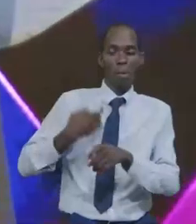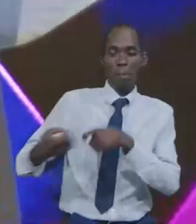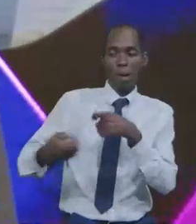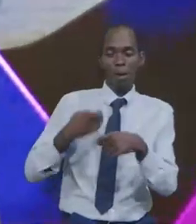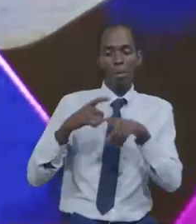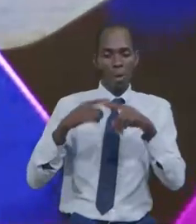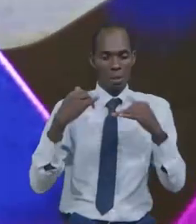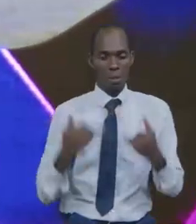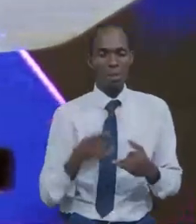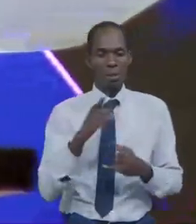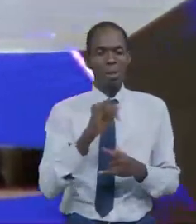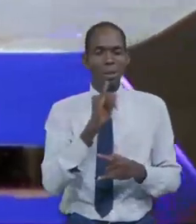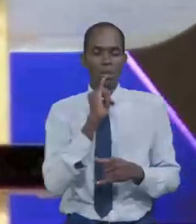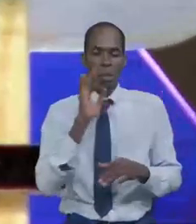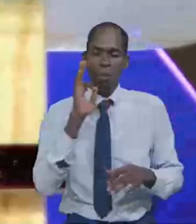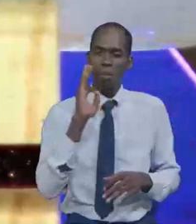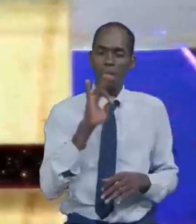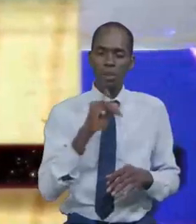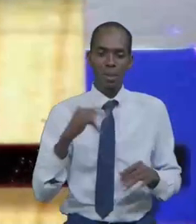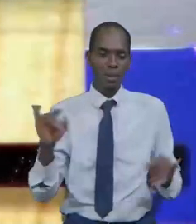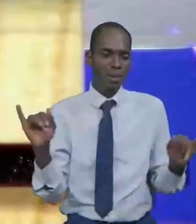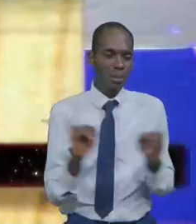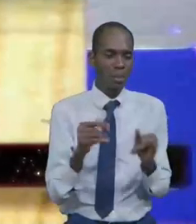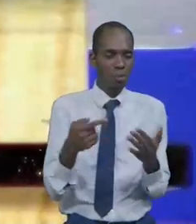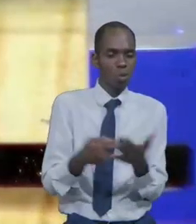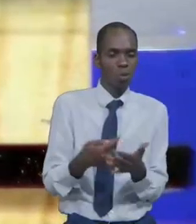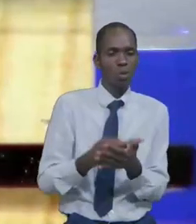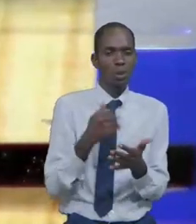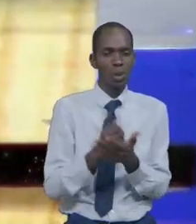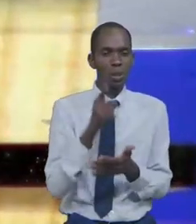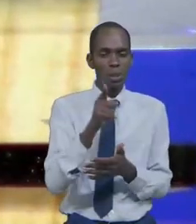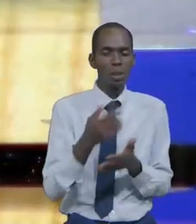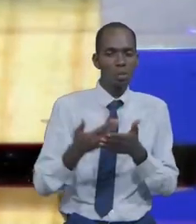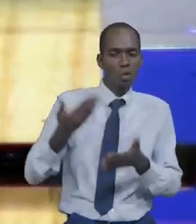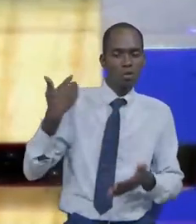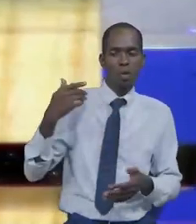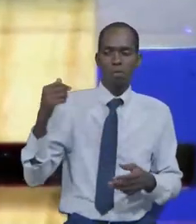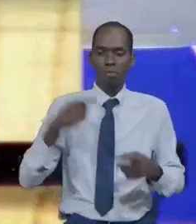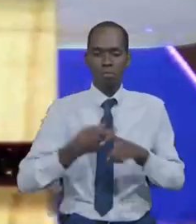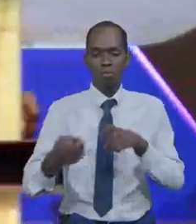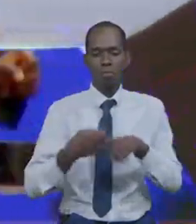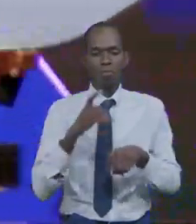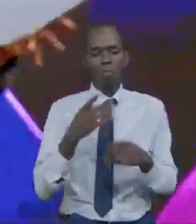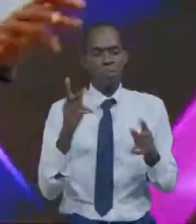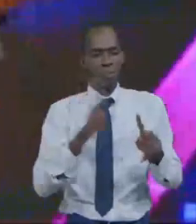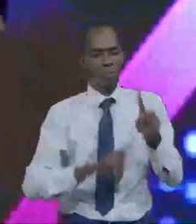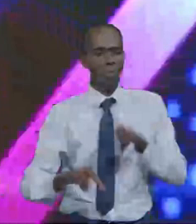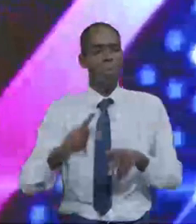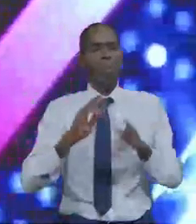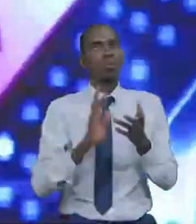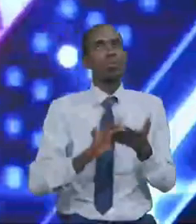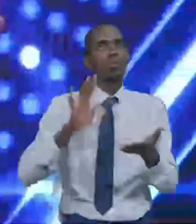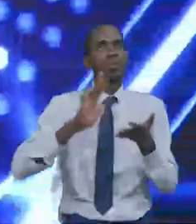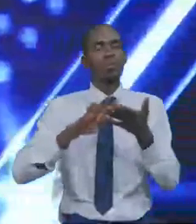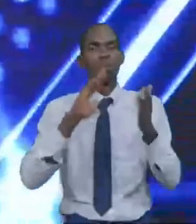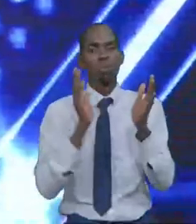Ils persécutaient maintenant, ils prêchaient l'évangile qu'ils avaient persécuté et ils glorifiaient Dieu à mon sujet. Sa